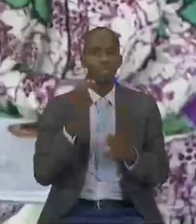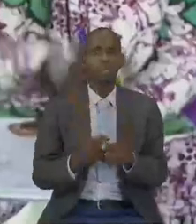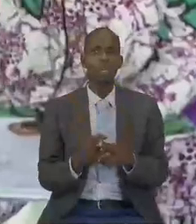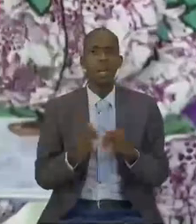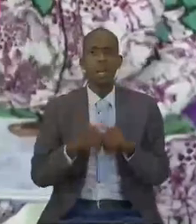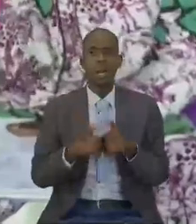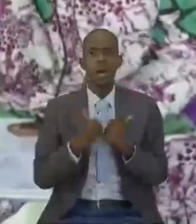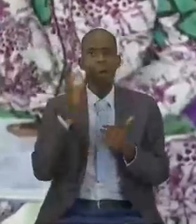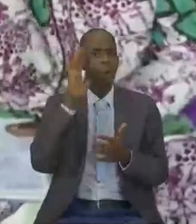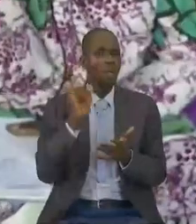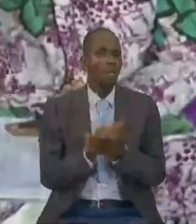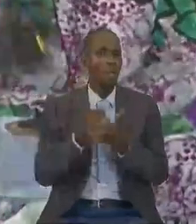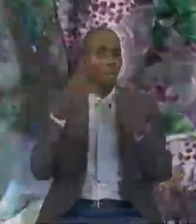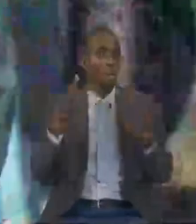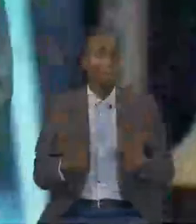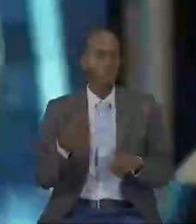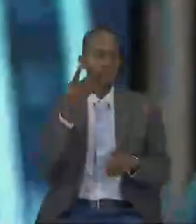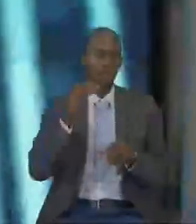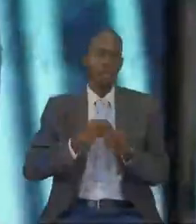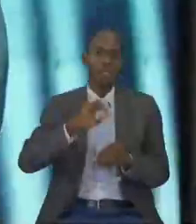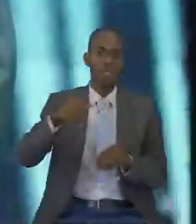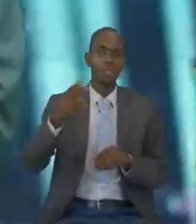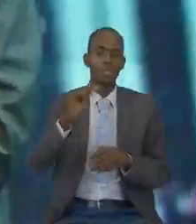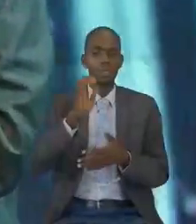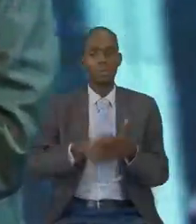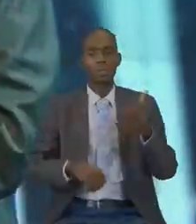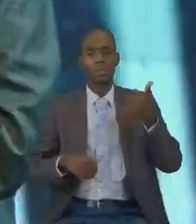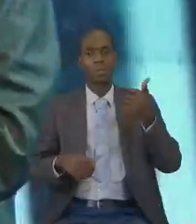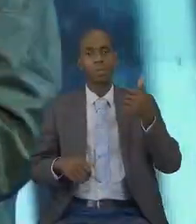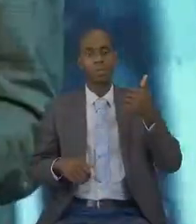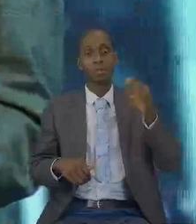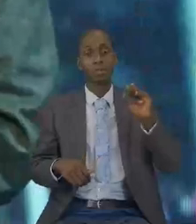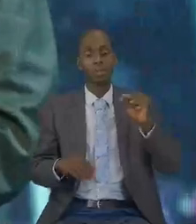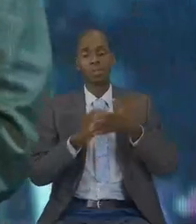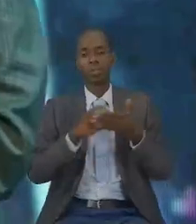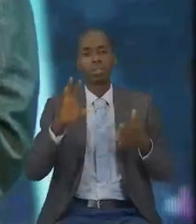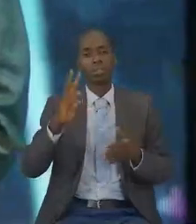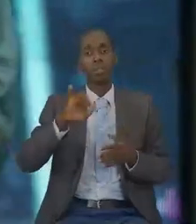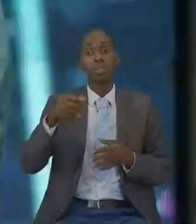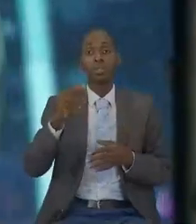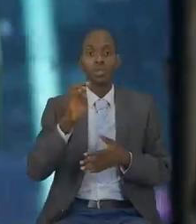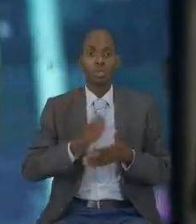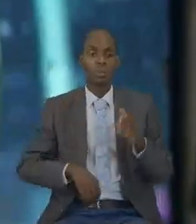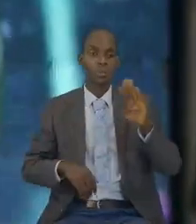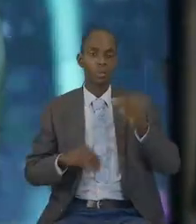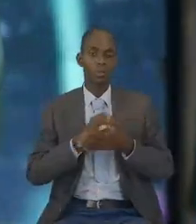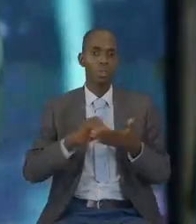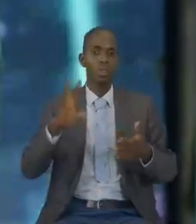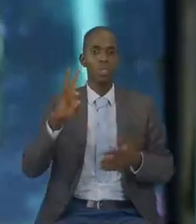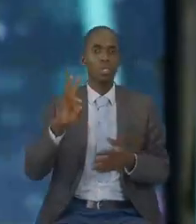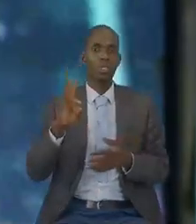aujourd'hui. Comment cela se passe? Jean chapitre 14, verset 6.